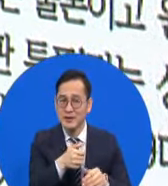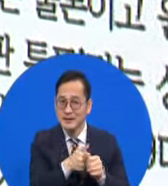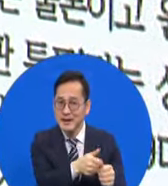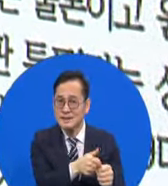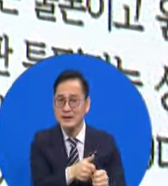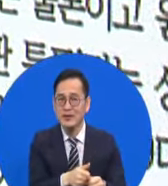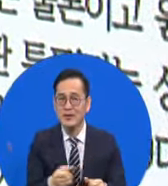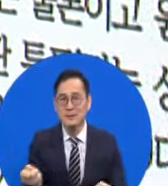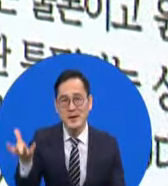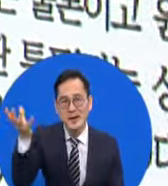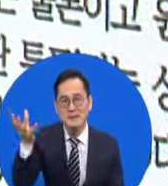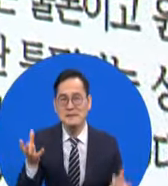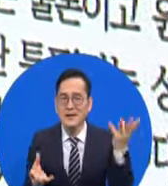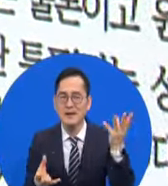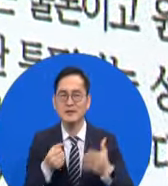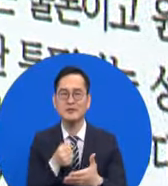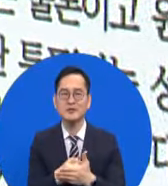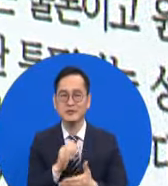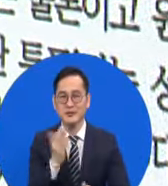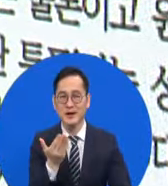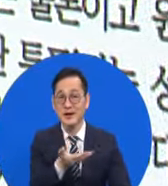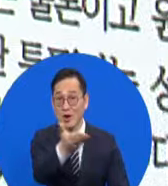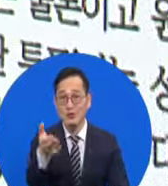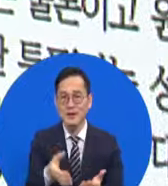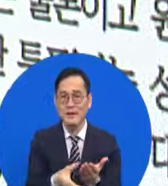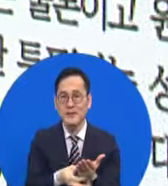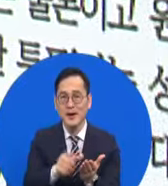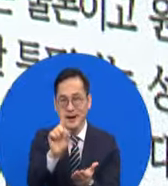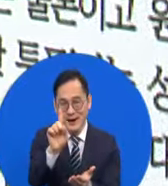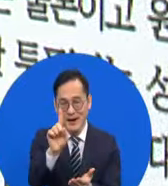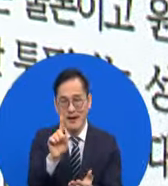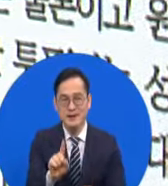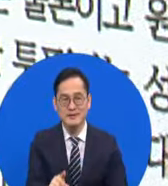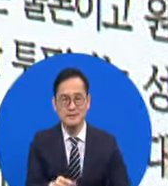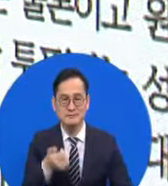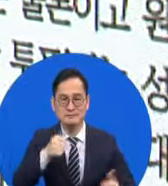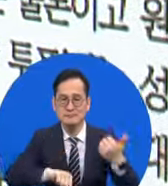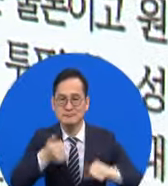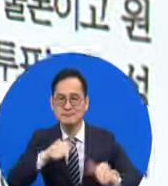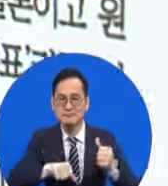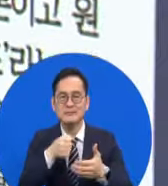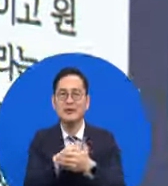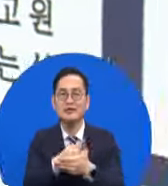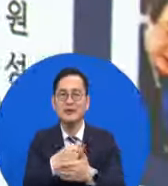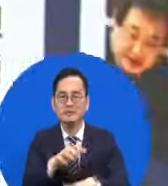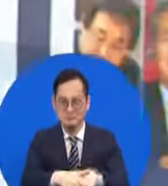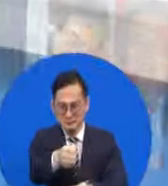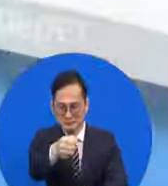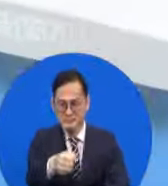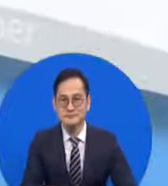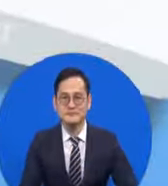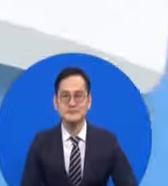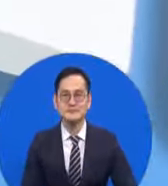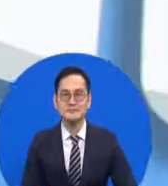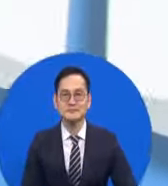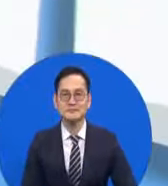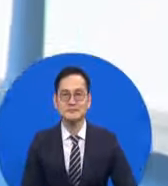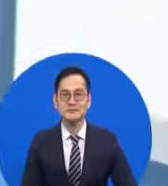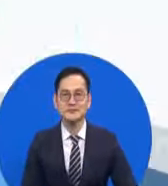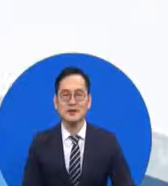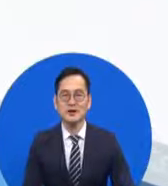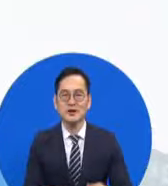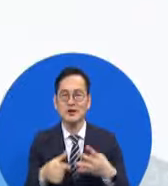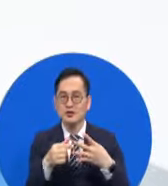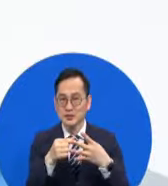같습니다. 여러분의 한 표가 총선 결과를 결정합니다. 이어서 다음 키워드입니다. 두 번째